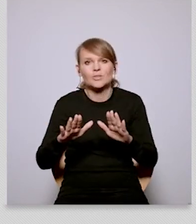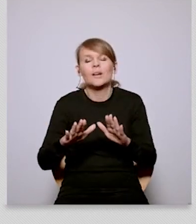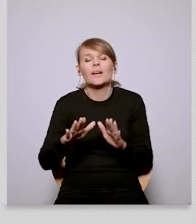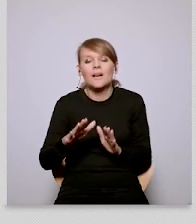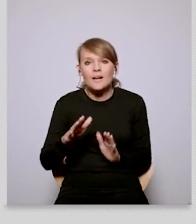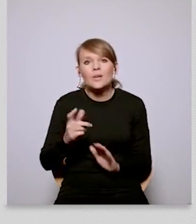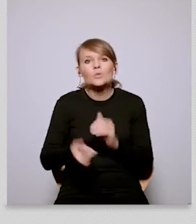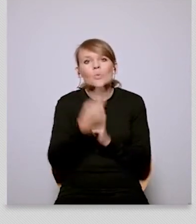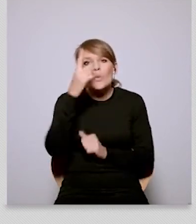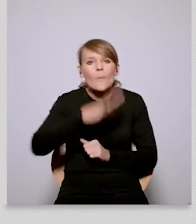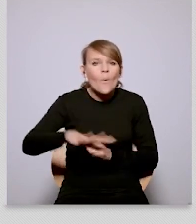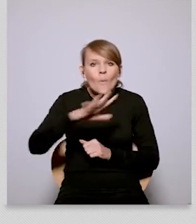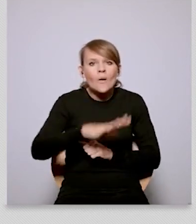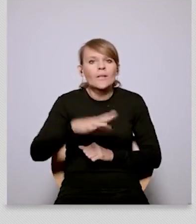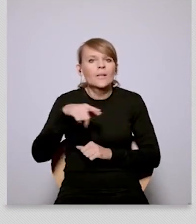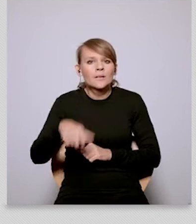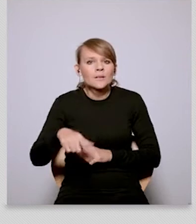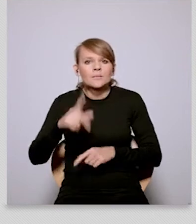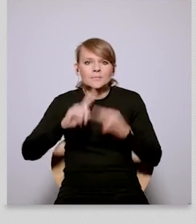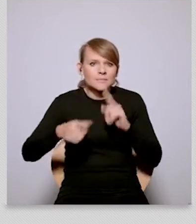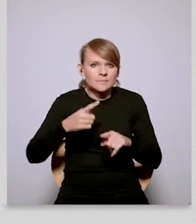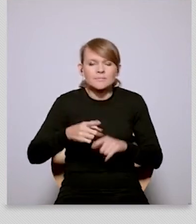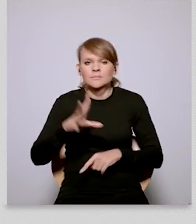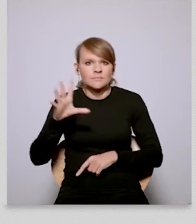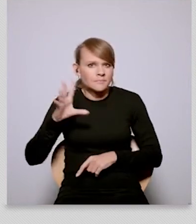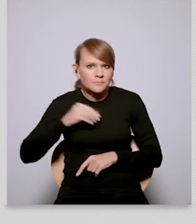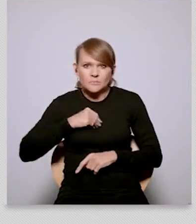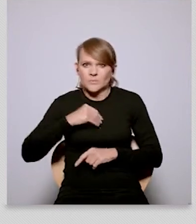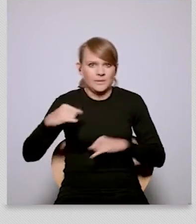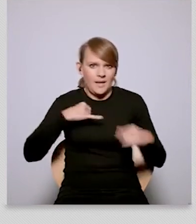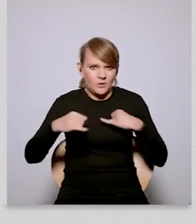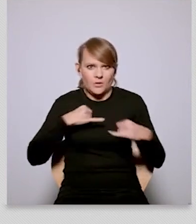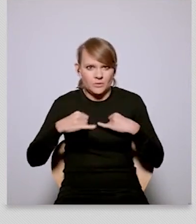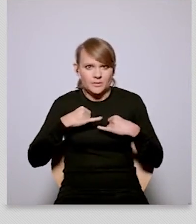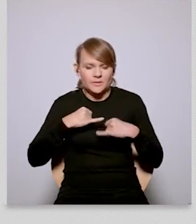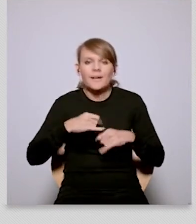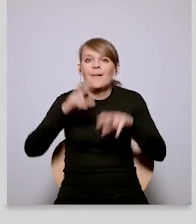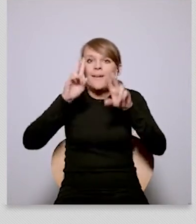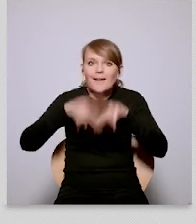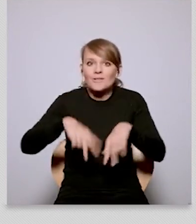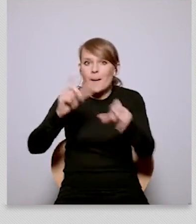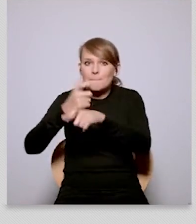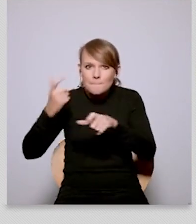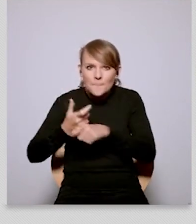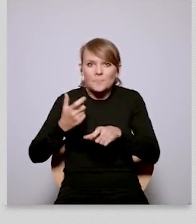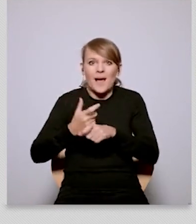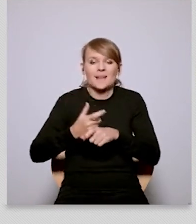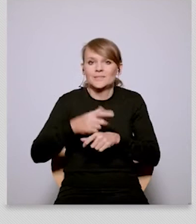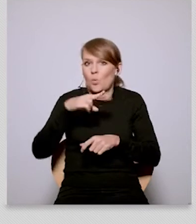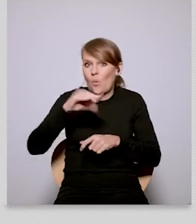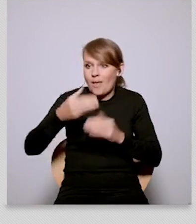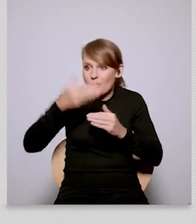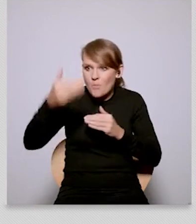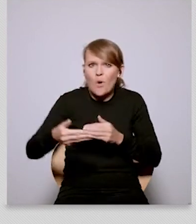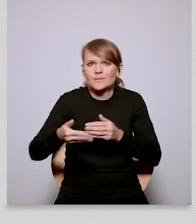społeczne polityczne to są konsekwencje którymi można zarządzić żeby po prostu popnąć pozostałe regiony pozostałe kraje poza Unią do podjęcia